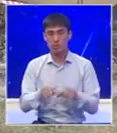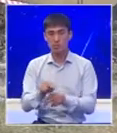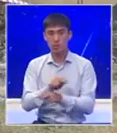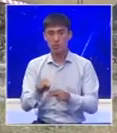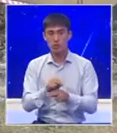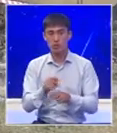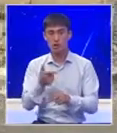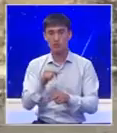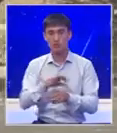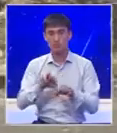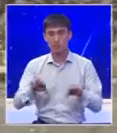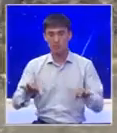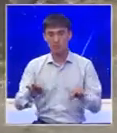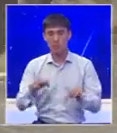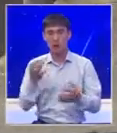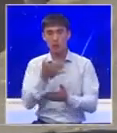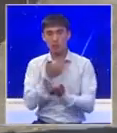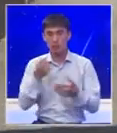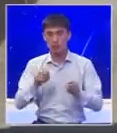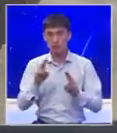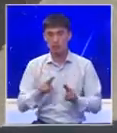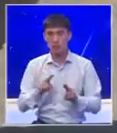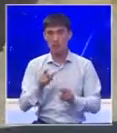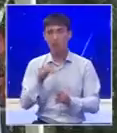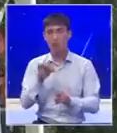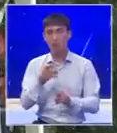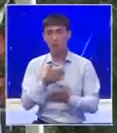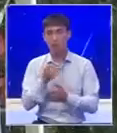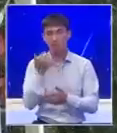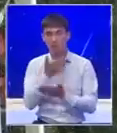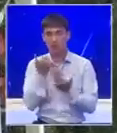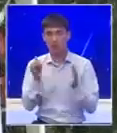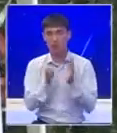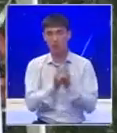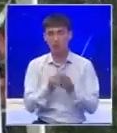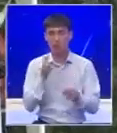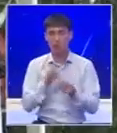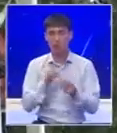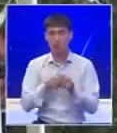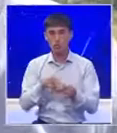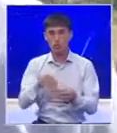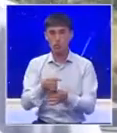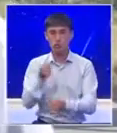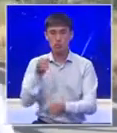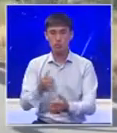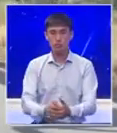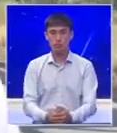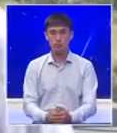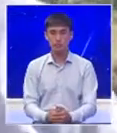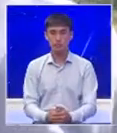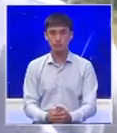газовых сетей в том числе отсутствие специальных футляров и не качественную установку металлических стоек то